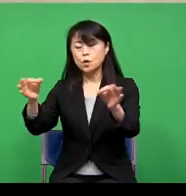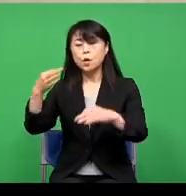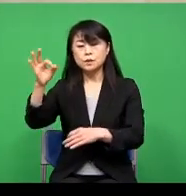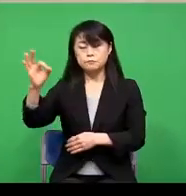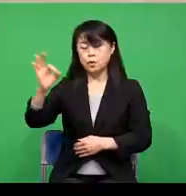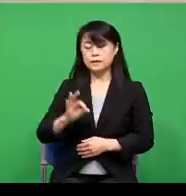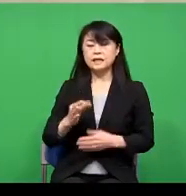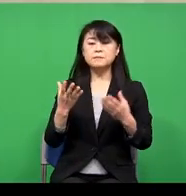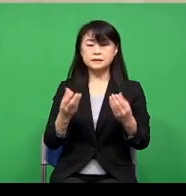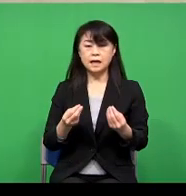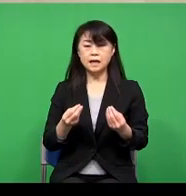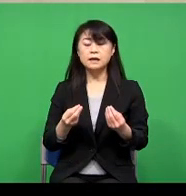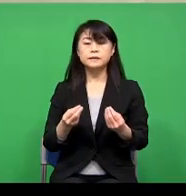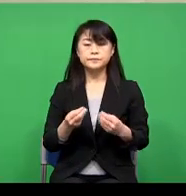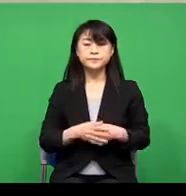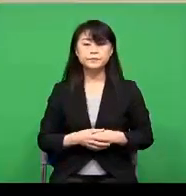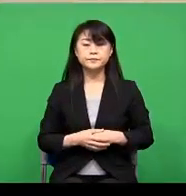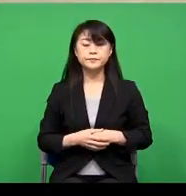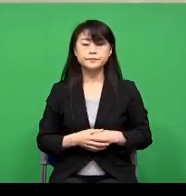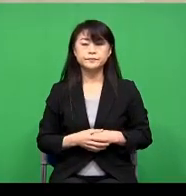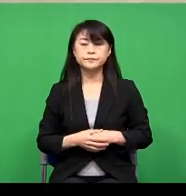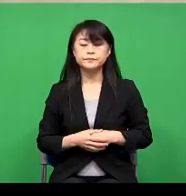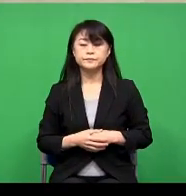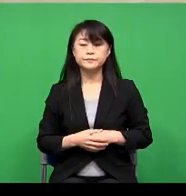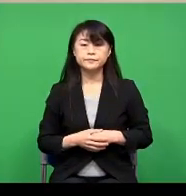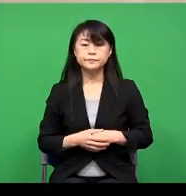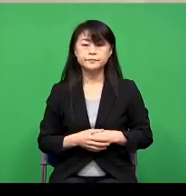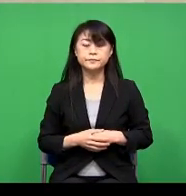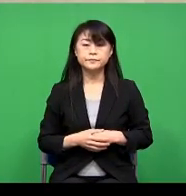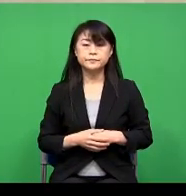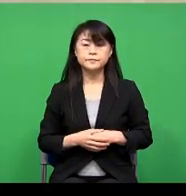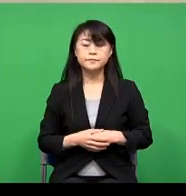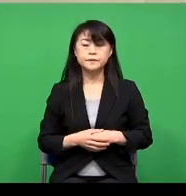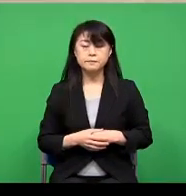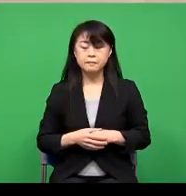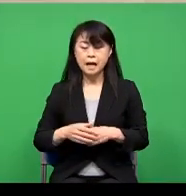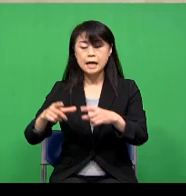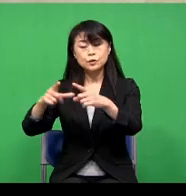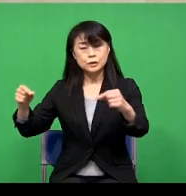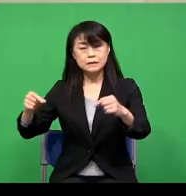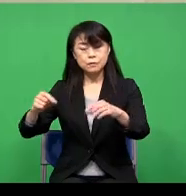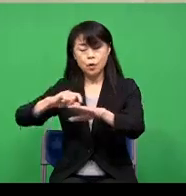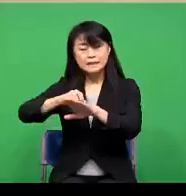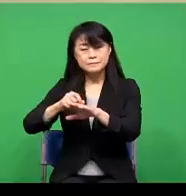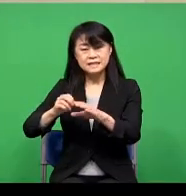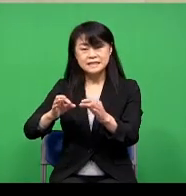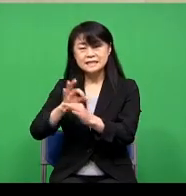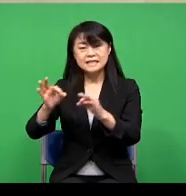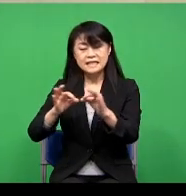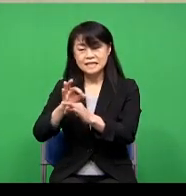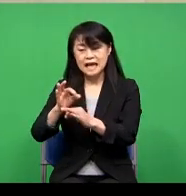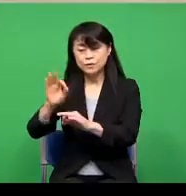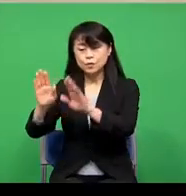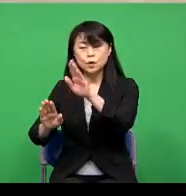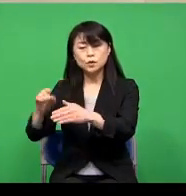保していただきましたから、これをできるだけ有効に使ってですね、まあ、なんとか新型コロナ対策、同